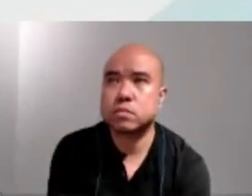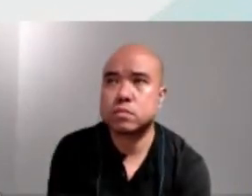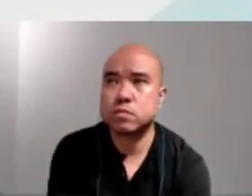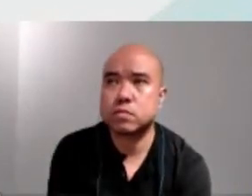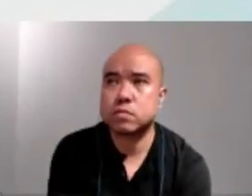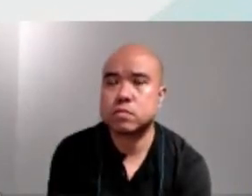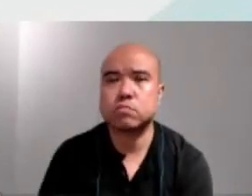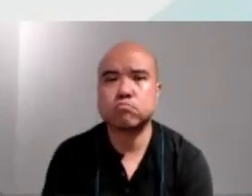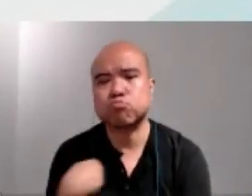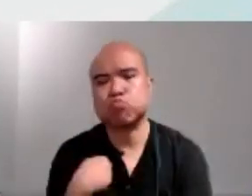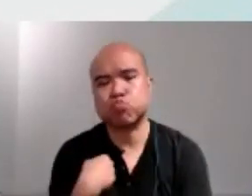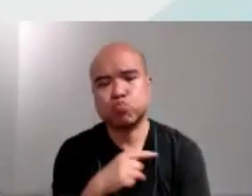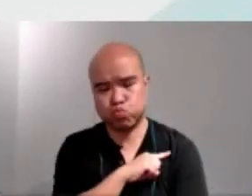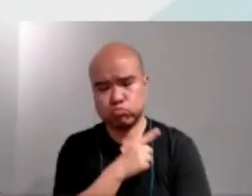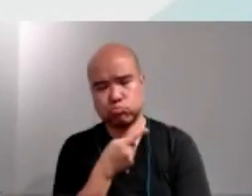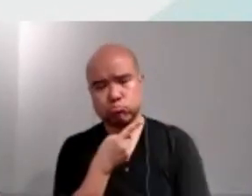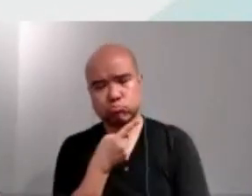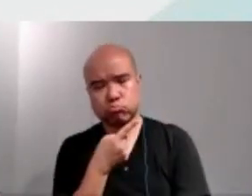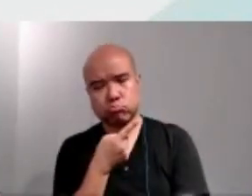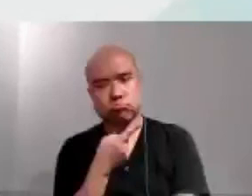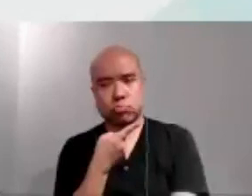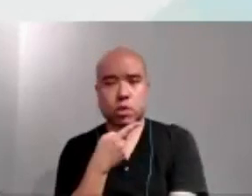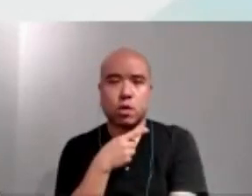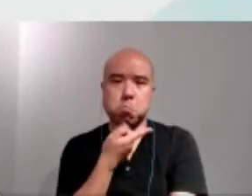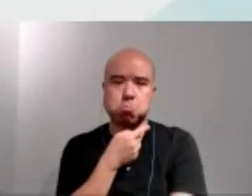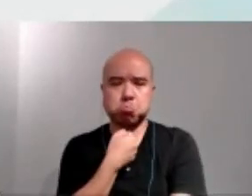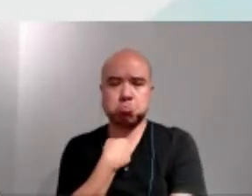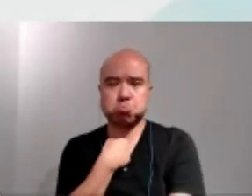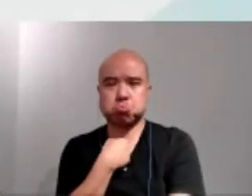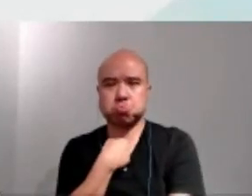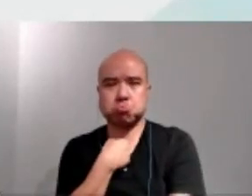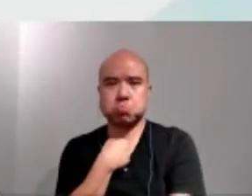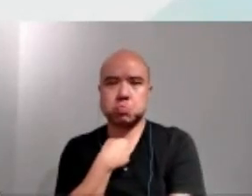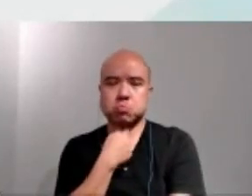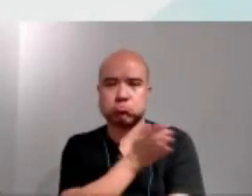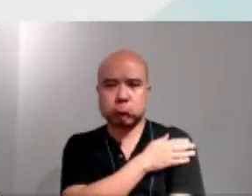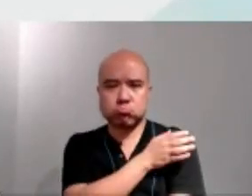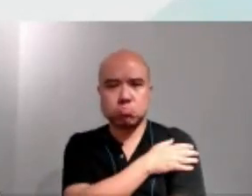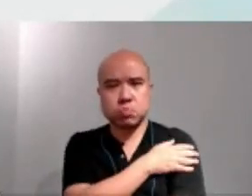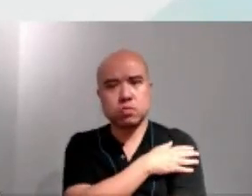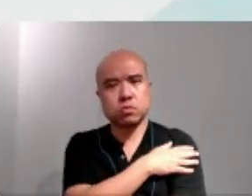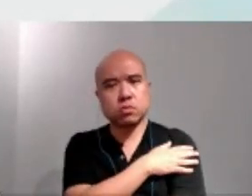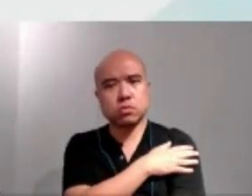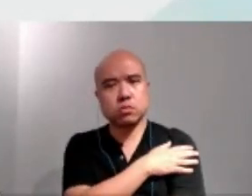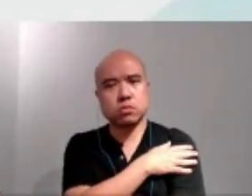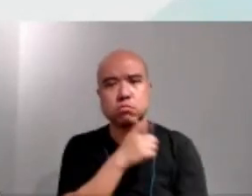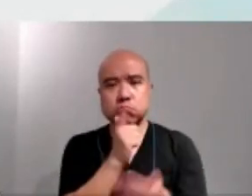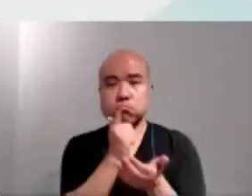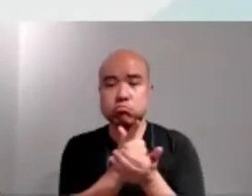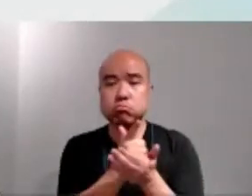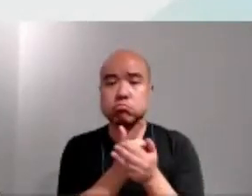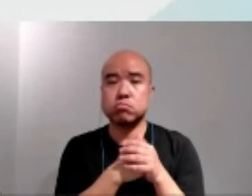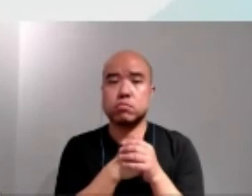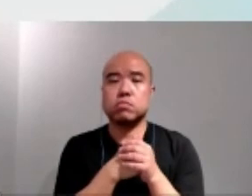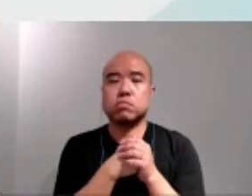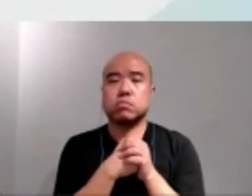人嚟讲咧，我觉得即系头先所讲，我觉得责任 responsibility 几紧要嘅。我觉得